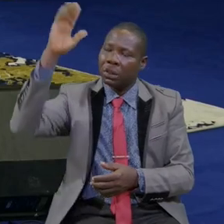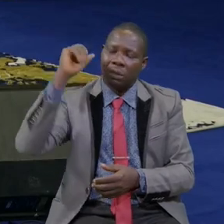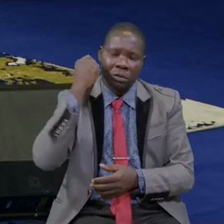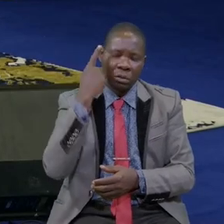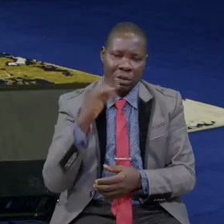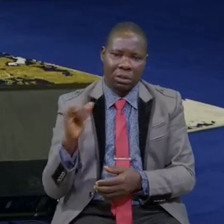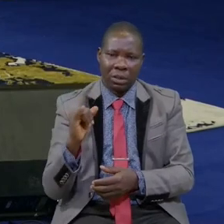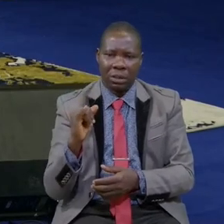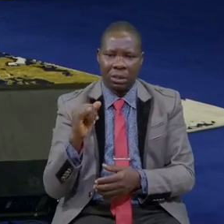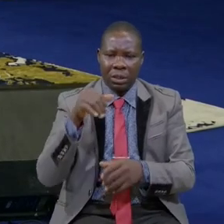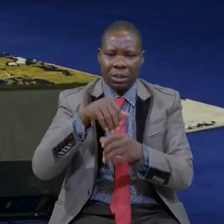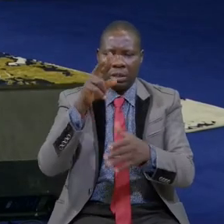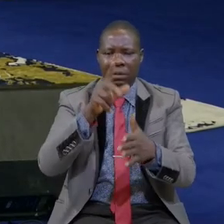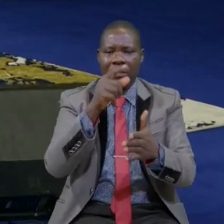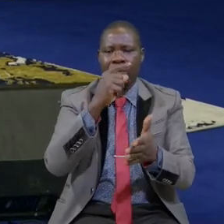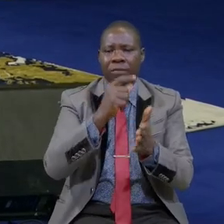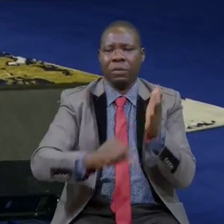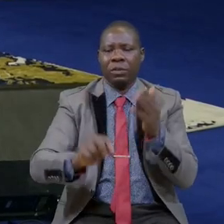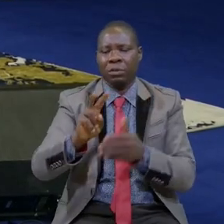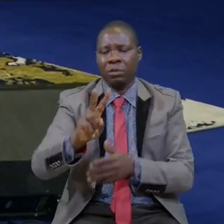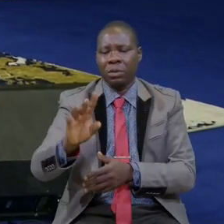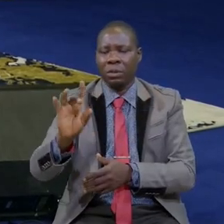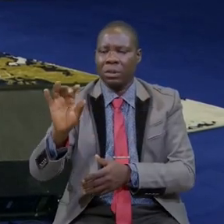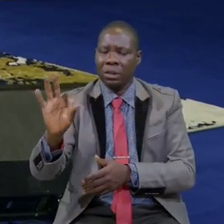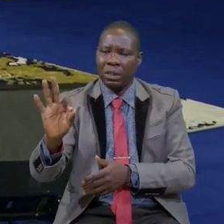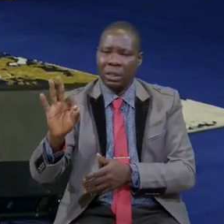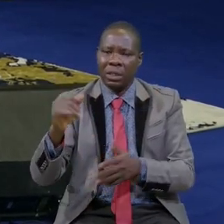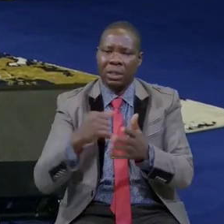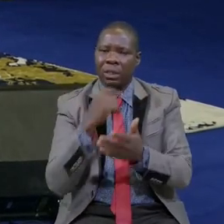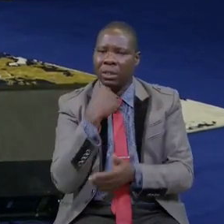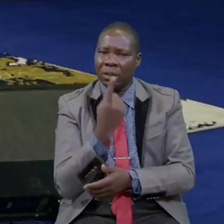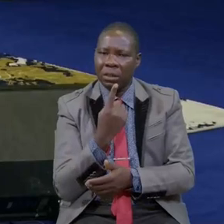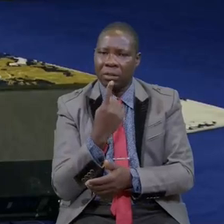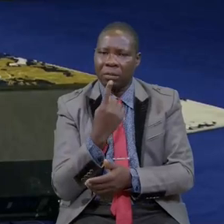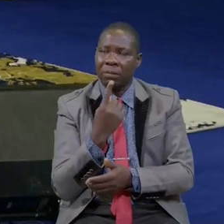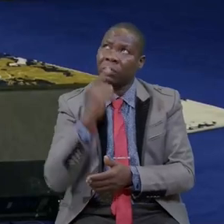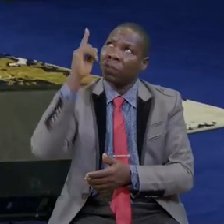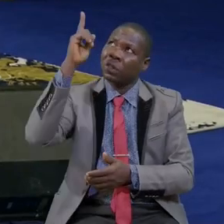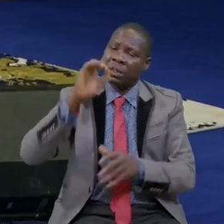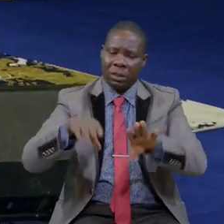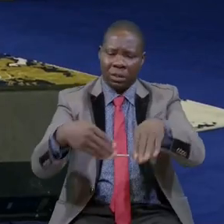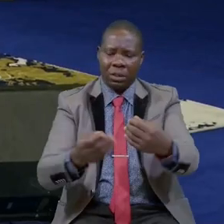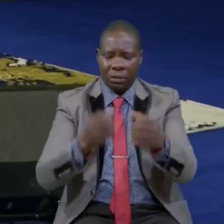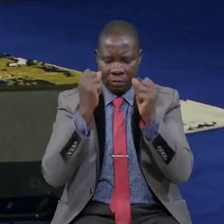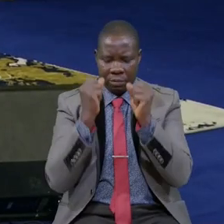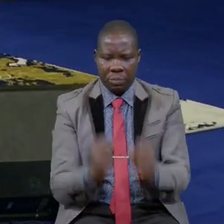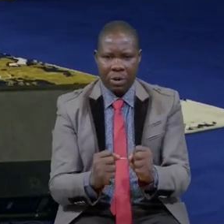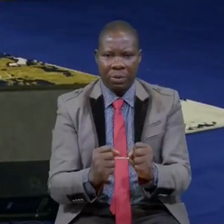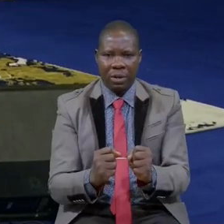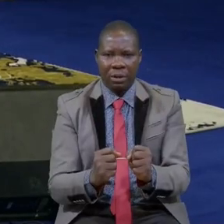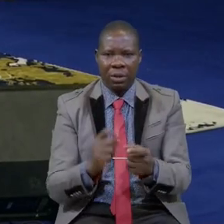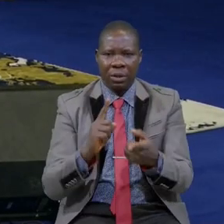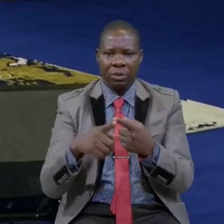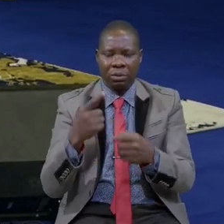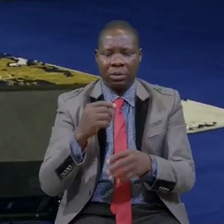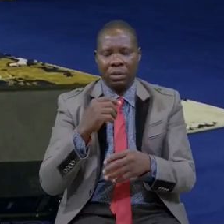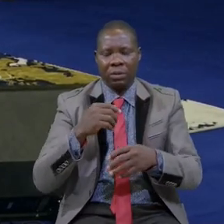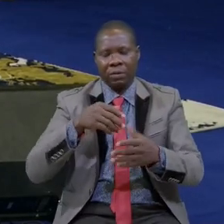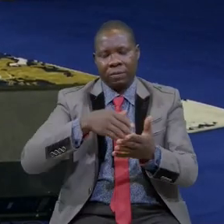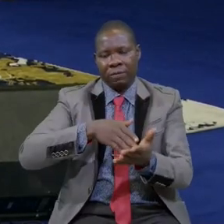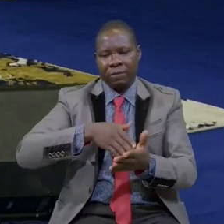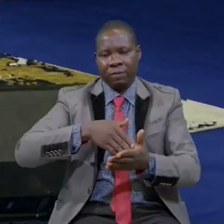Voyons le verset 29. 29 dit, il donne de la force à celui qui est